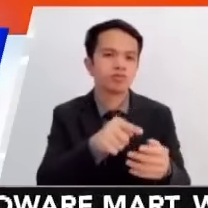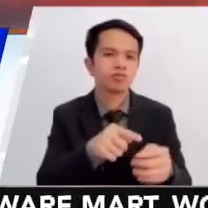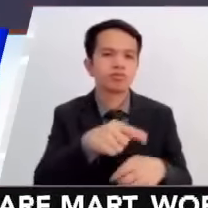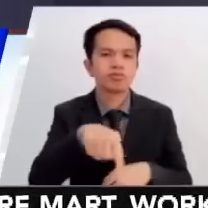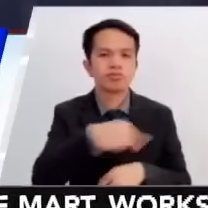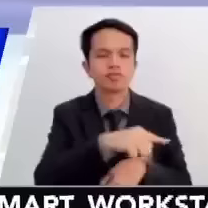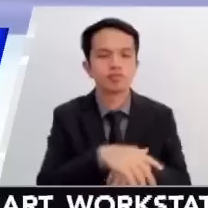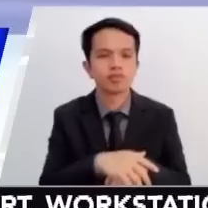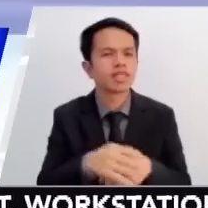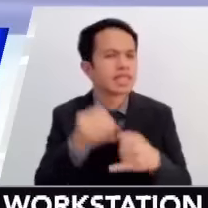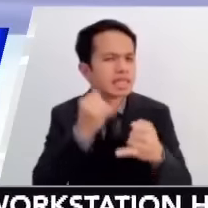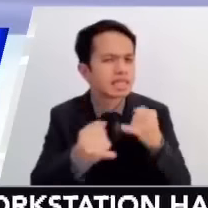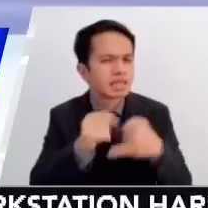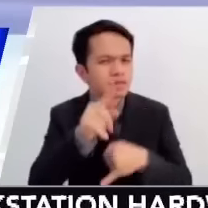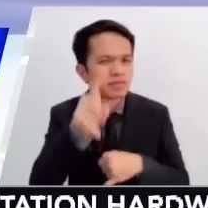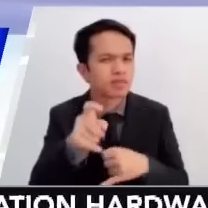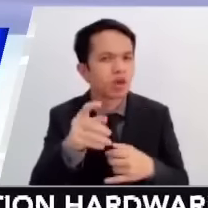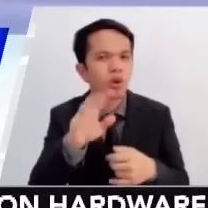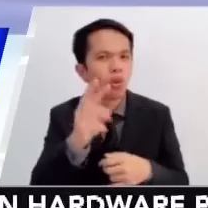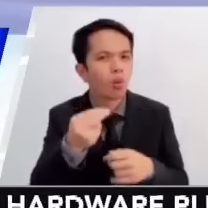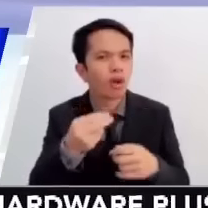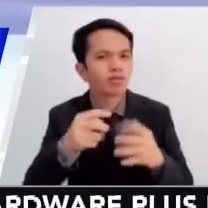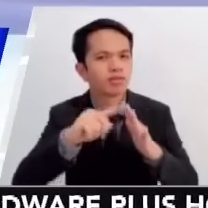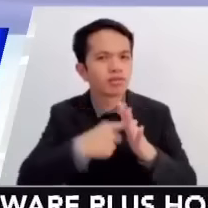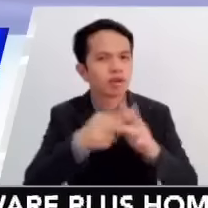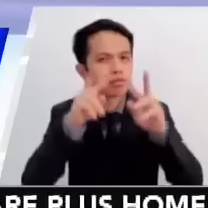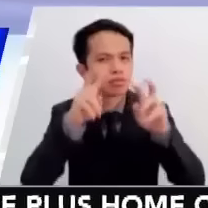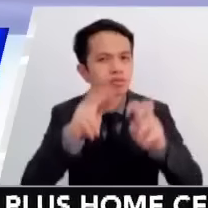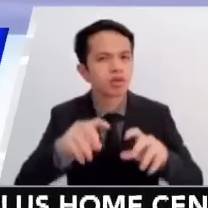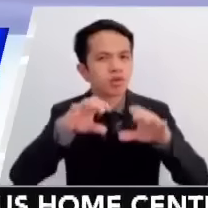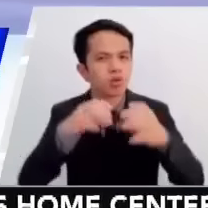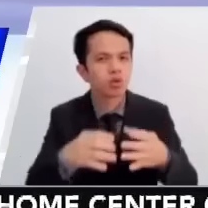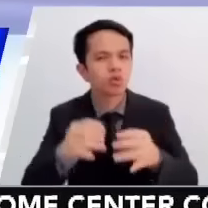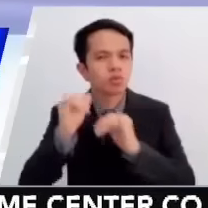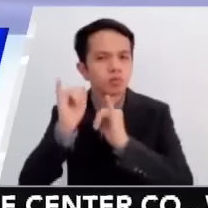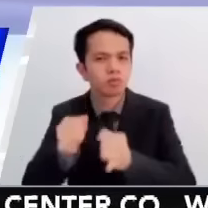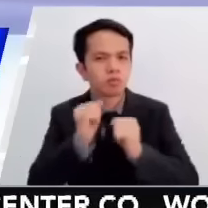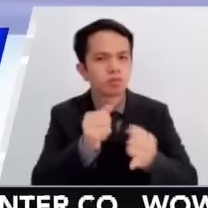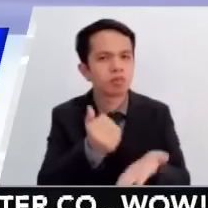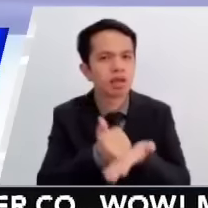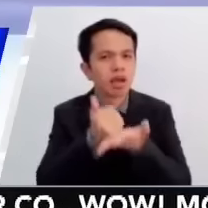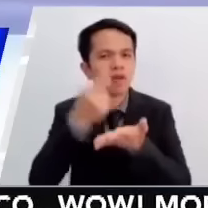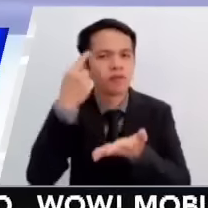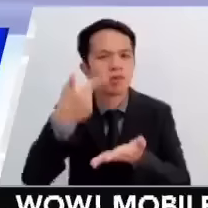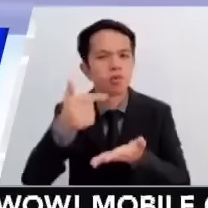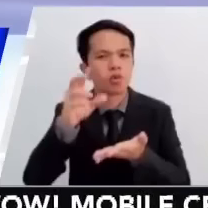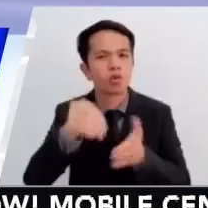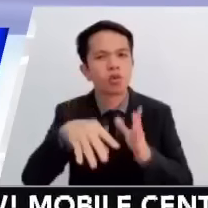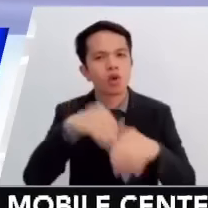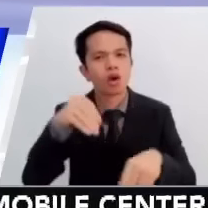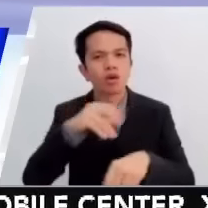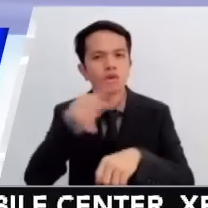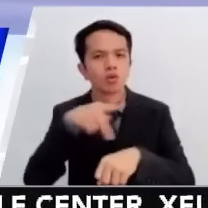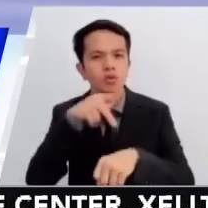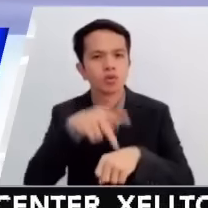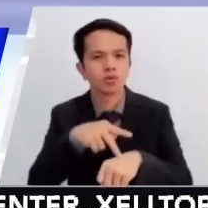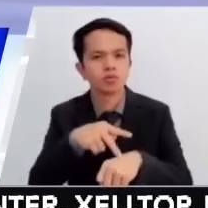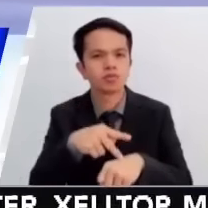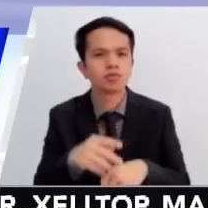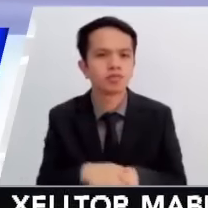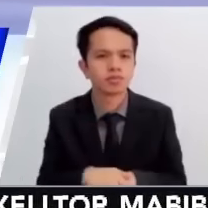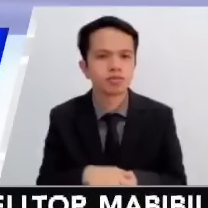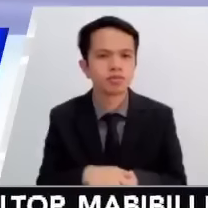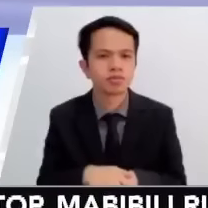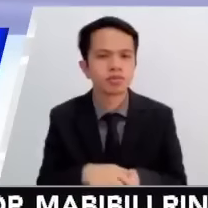lamang po kailan niyung planong simulan yung imbestigasyon sa mga grupo indibidwal na posibleng tumulong po kay goo na makalabas ng bansa sa pamamagitan ng ah backdoor